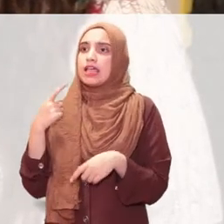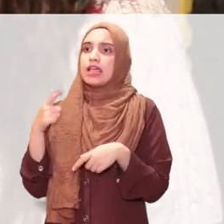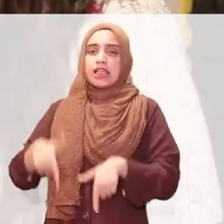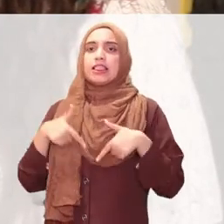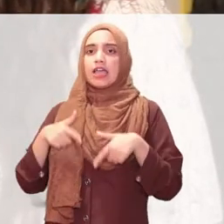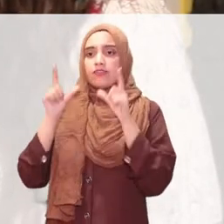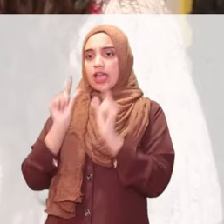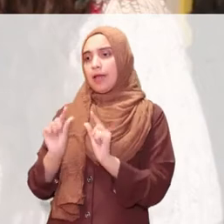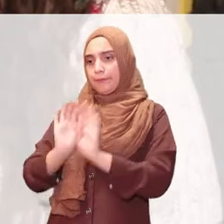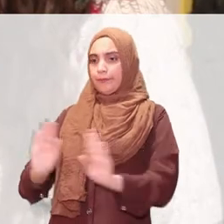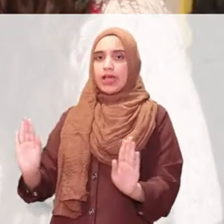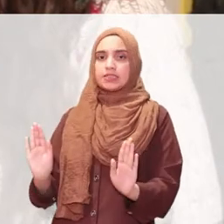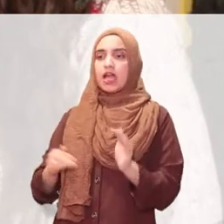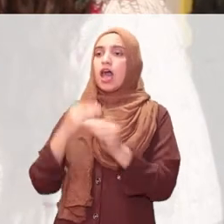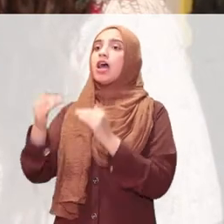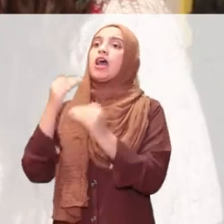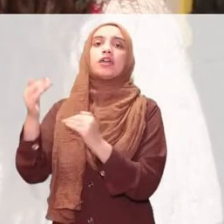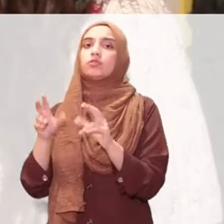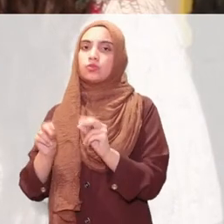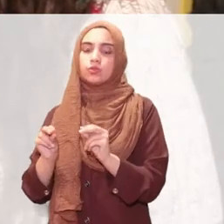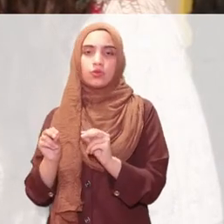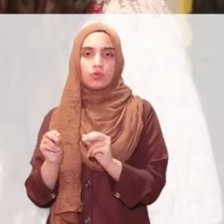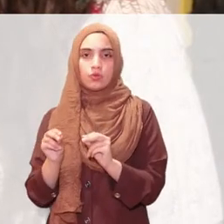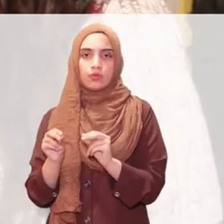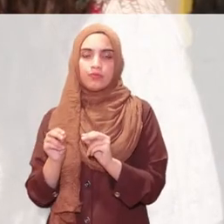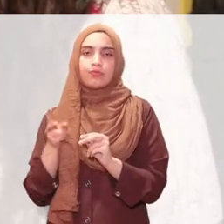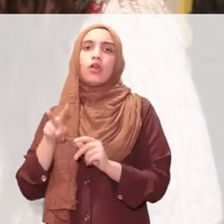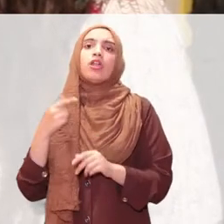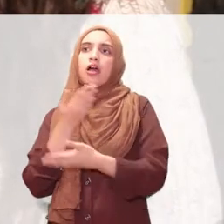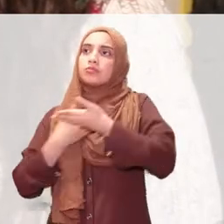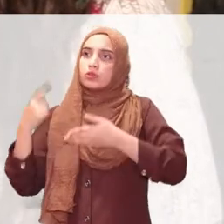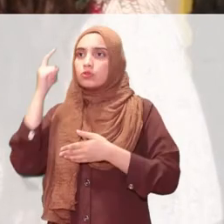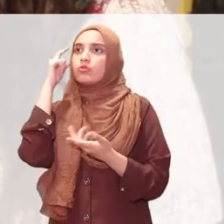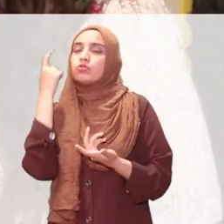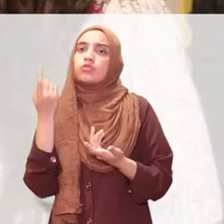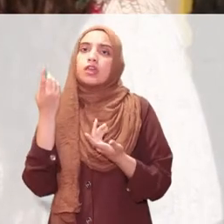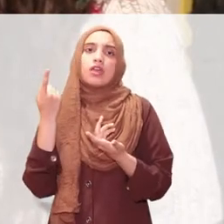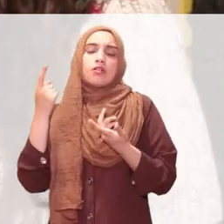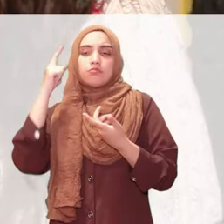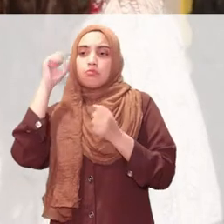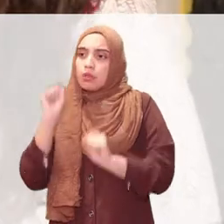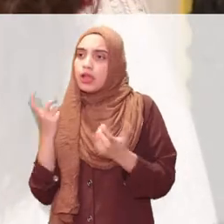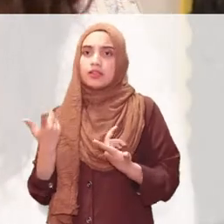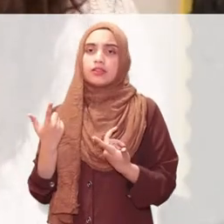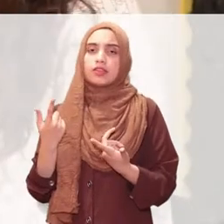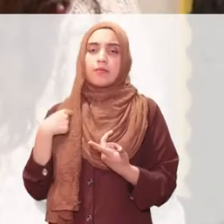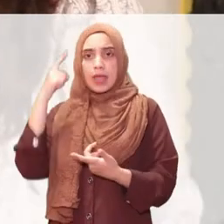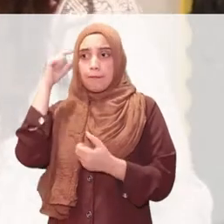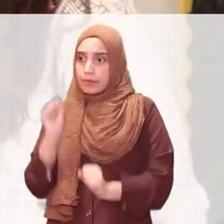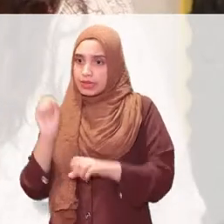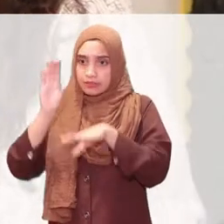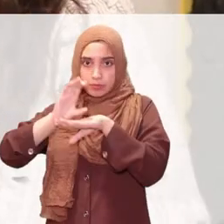सिस्टम को ऐसे अपने टॉप टो बीट सिस्टम है तो फिर रिलेशन नहीं है लिस्ट में सेट अप रिसर्च गुय इन हेर